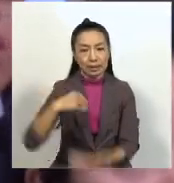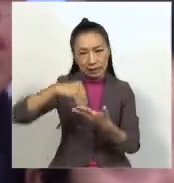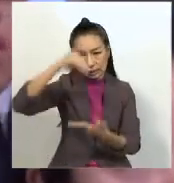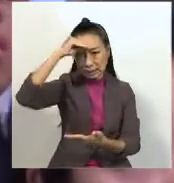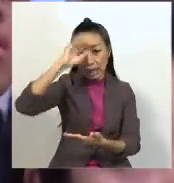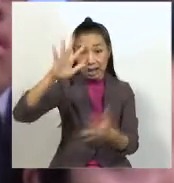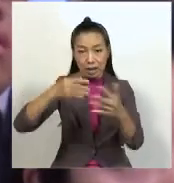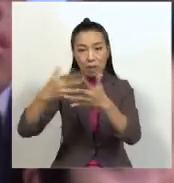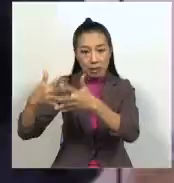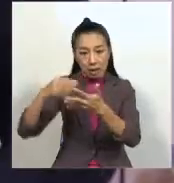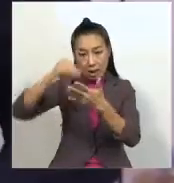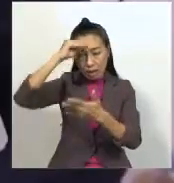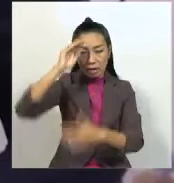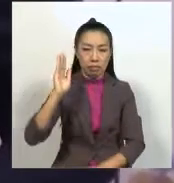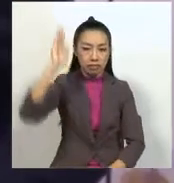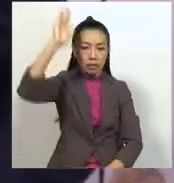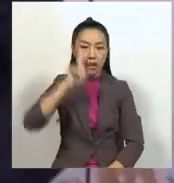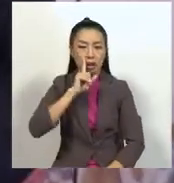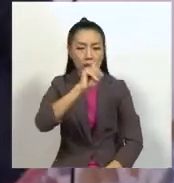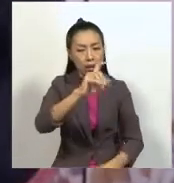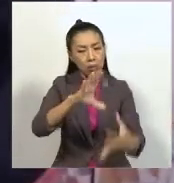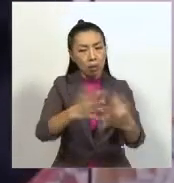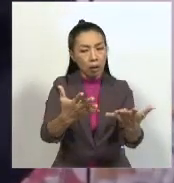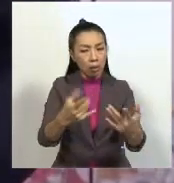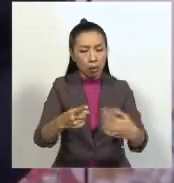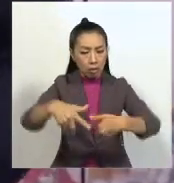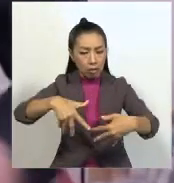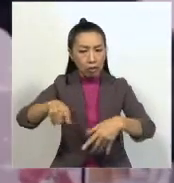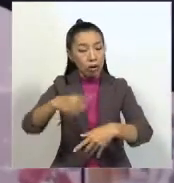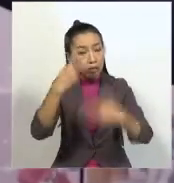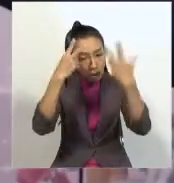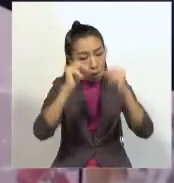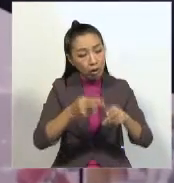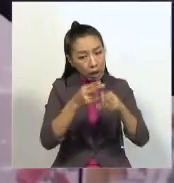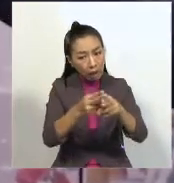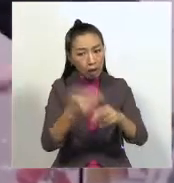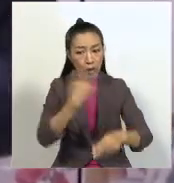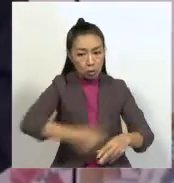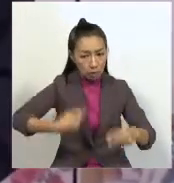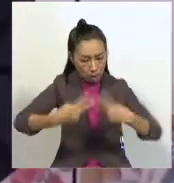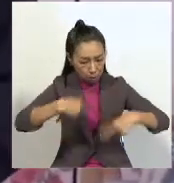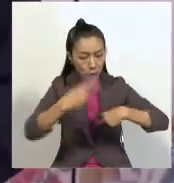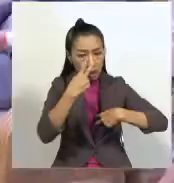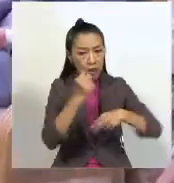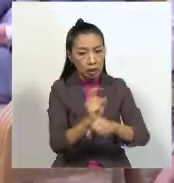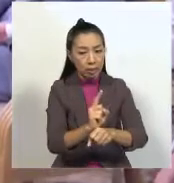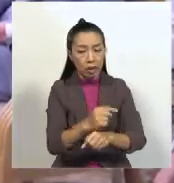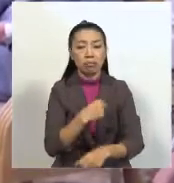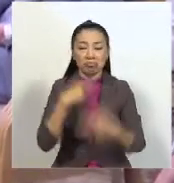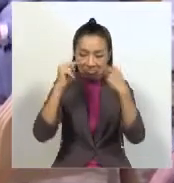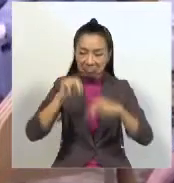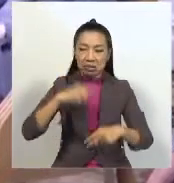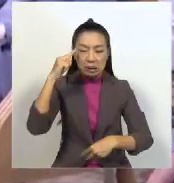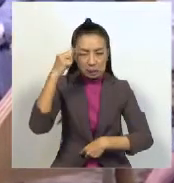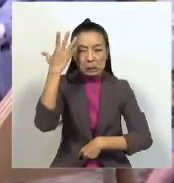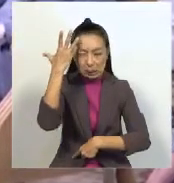ษาในสหรัฐอเมริกาค่ะได้สอบถามถึงเรื่องของการดูแลสุขภาพของนายกรัฐมนตรีนะคะซึ่งท่านนายกก็บอกว่าทั้งหนัก